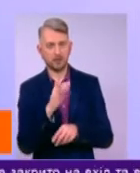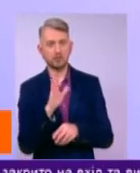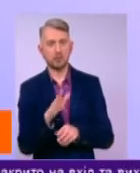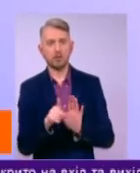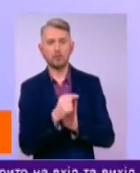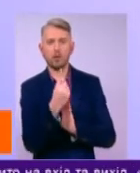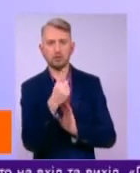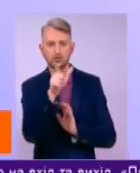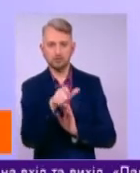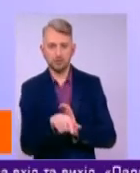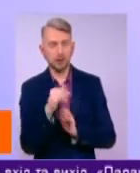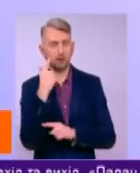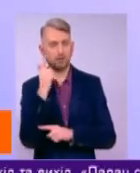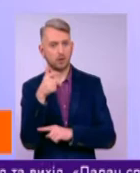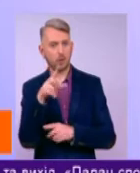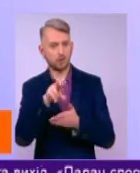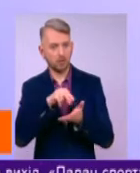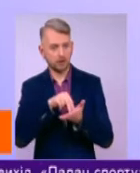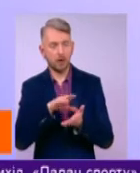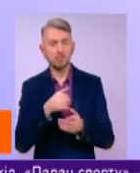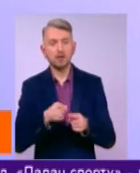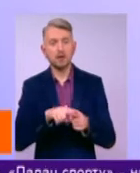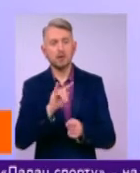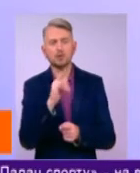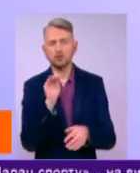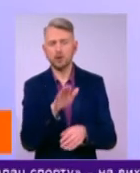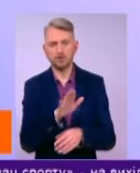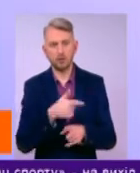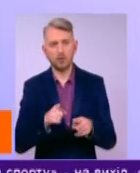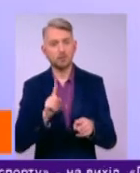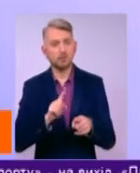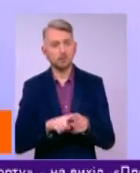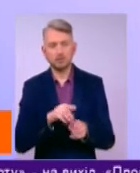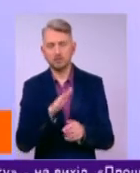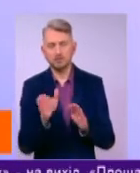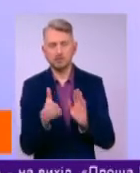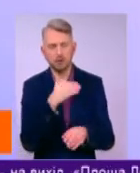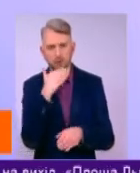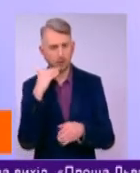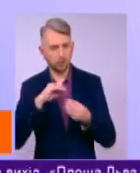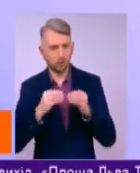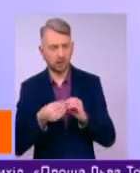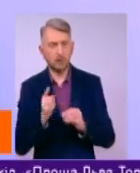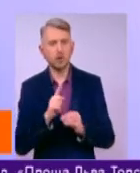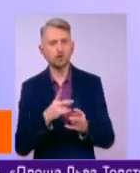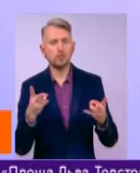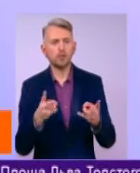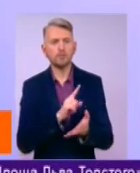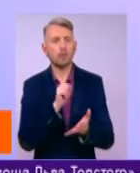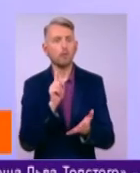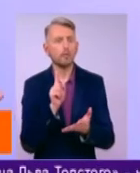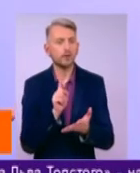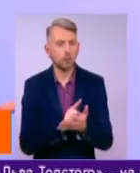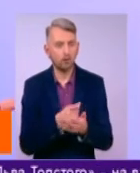працює, іде відеозапис. Після цього дитину не чіпають. Це вже знімає дуже багато проблем. А те, що потрібно обов'язково,